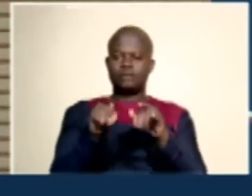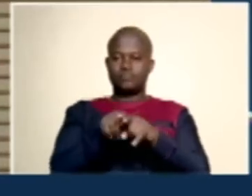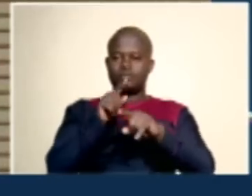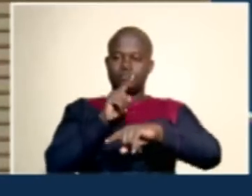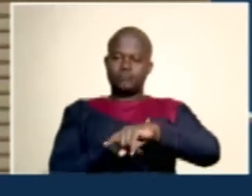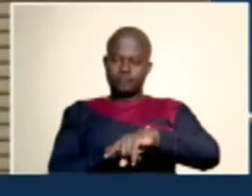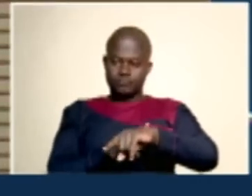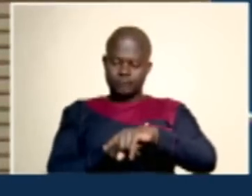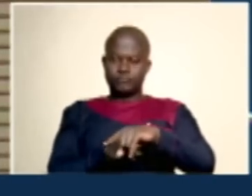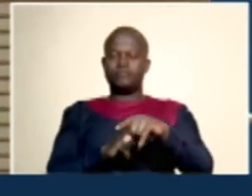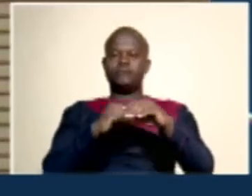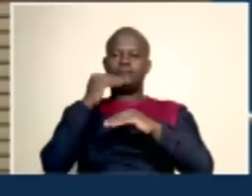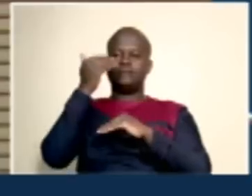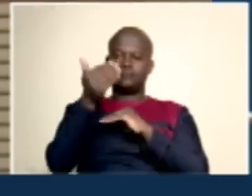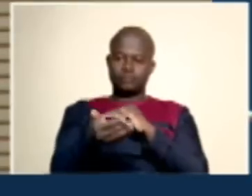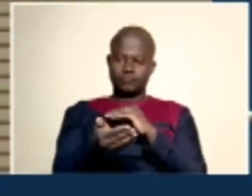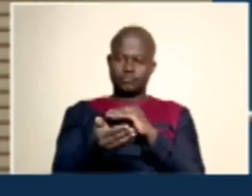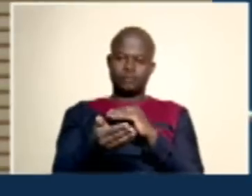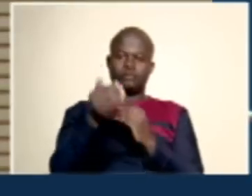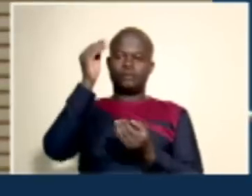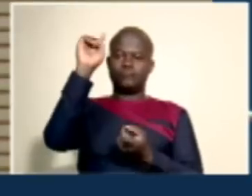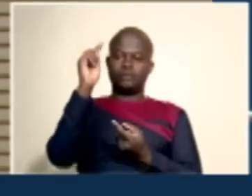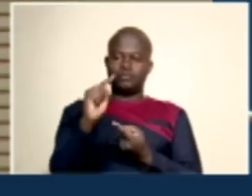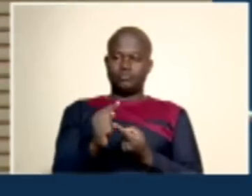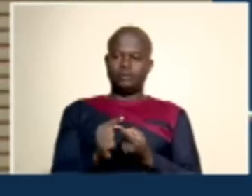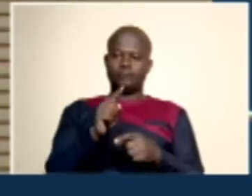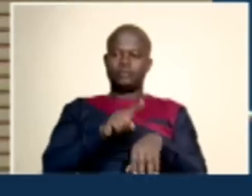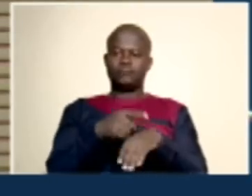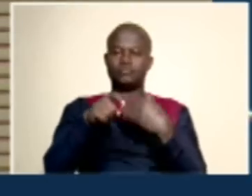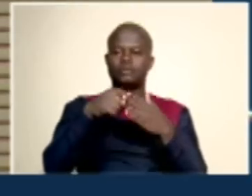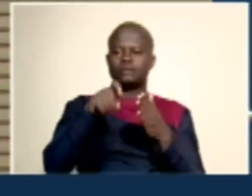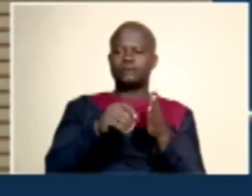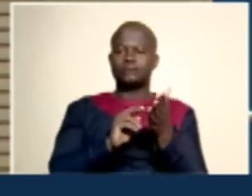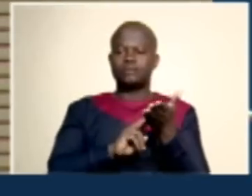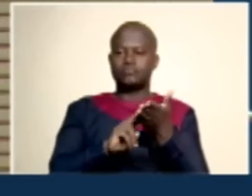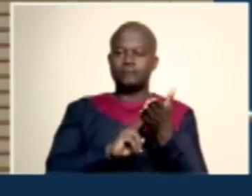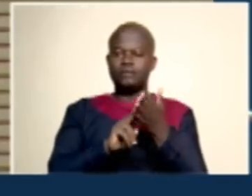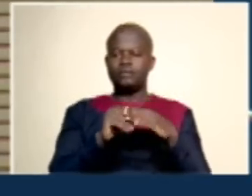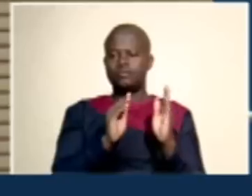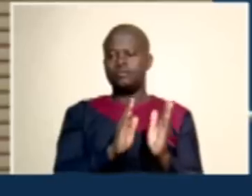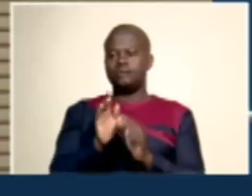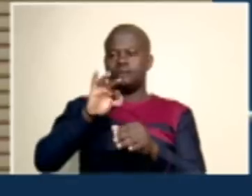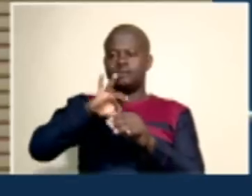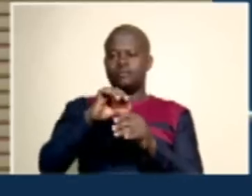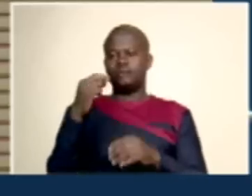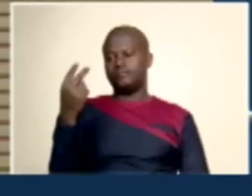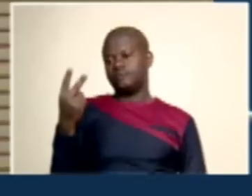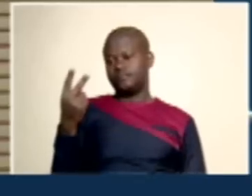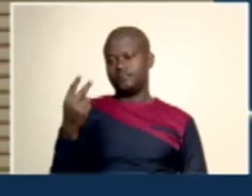icyarimwe bityo bigabanye igihe cyagombaga gukoreshwa hategurwa amatora abiri